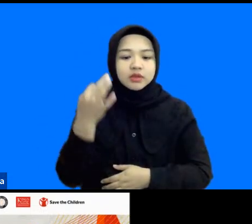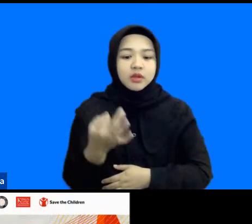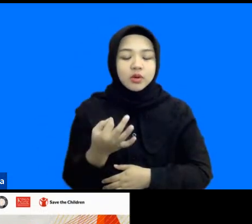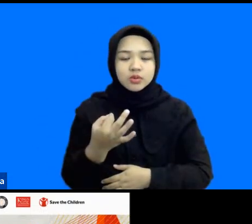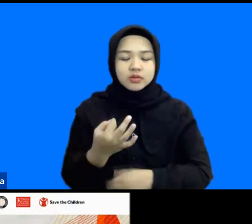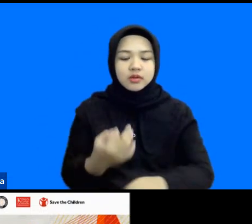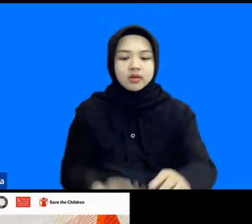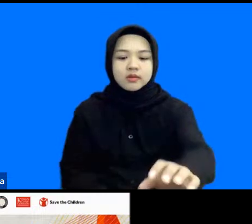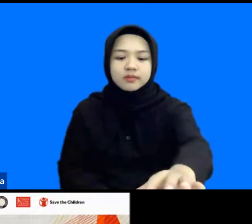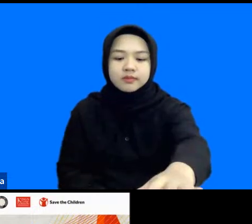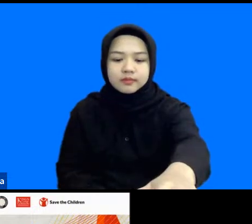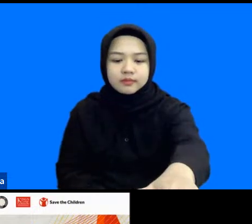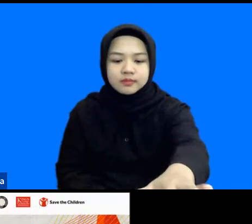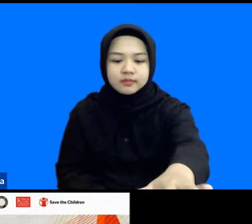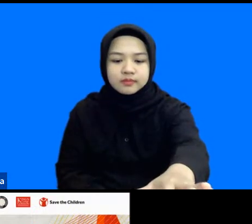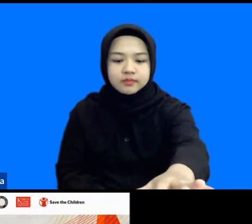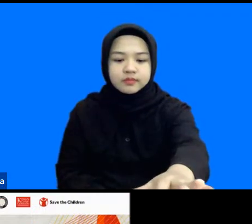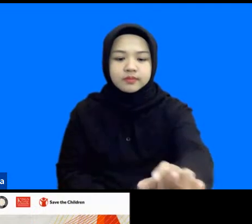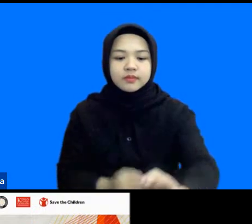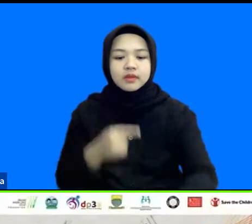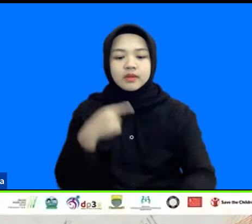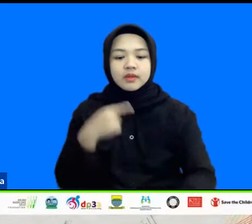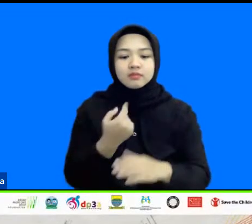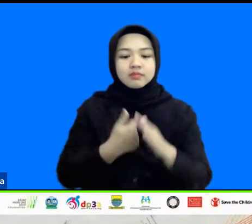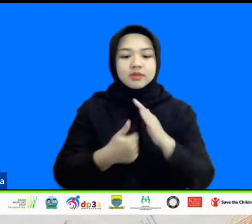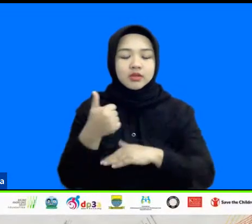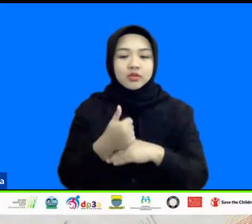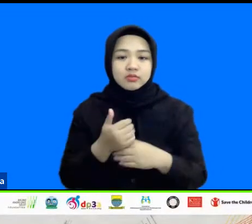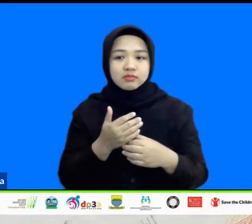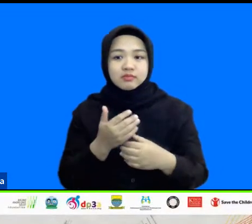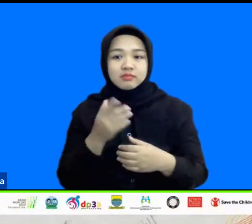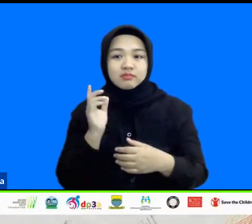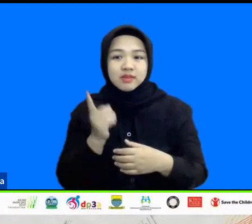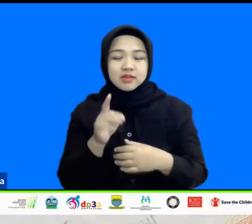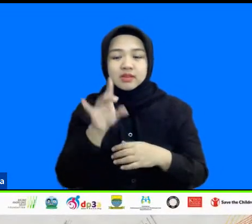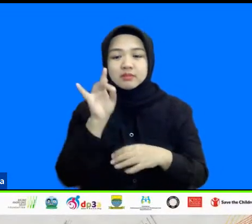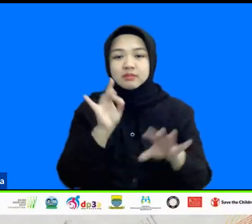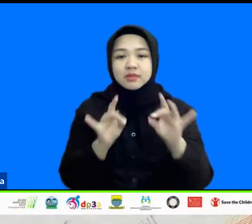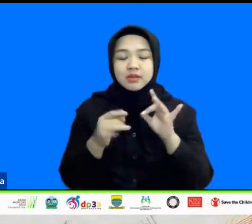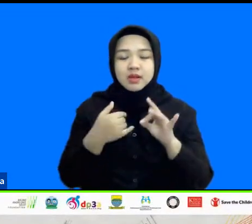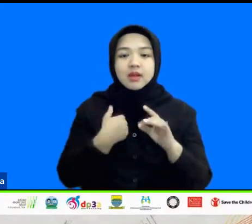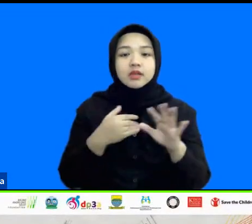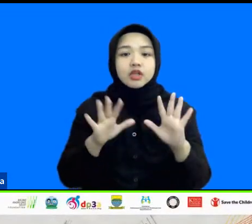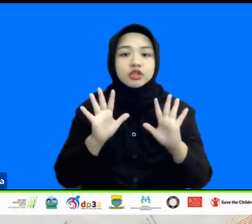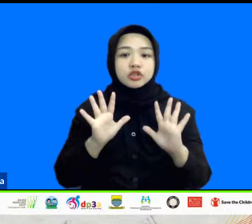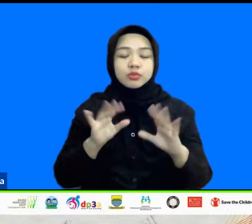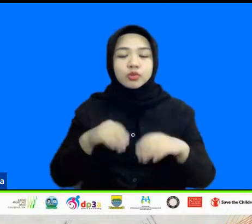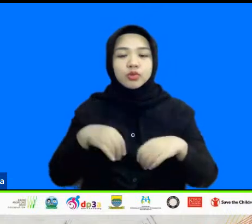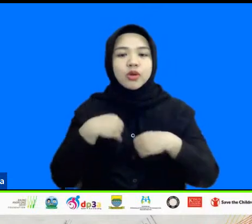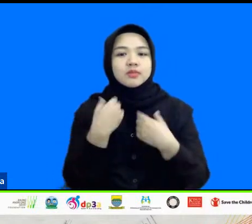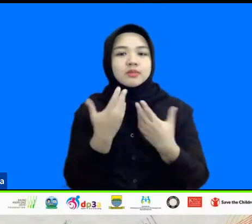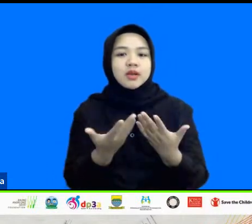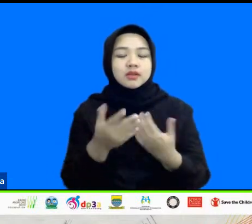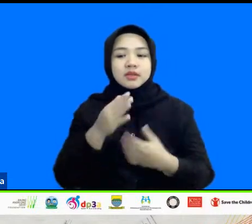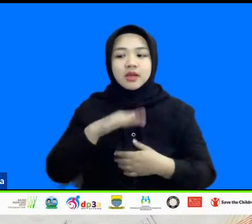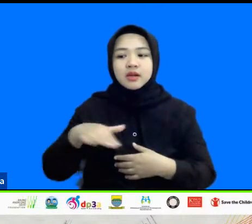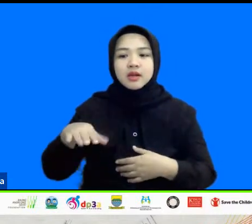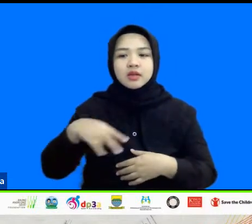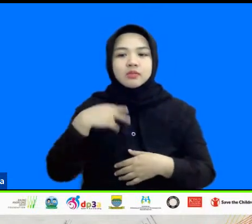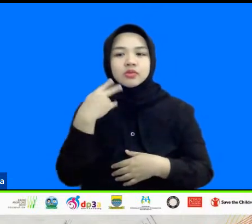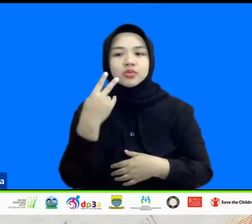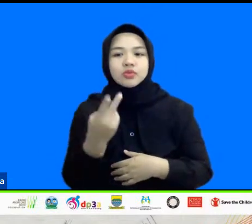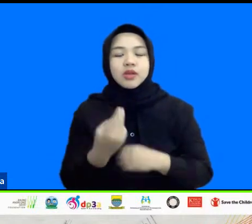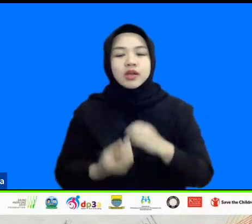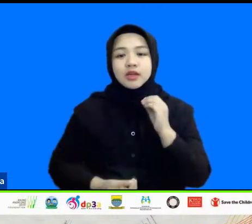pastinya kami selaku leading sector udah pasti memilah ya, kemarin ada 10 aspirasi atau suara anak yang